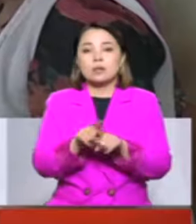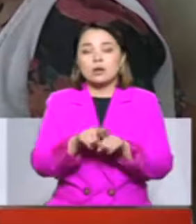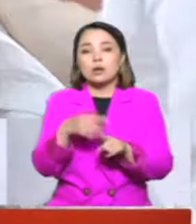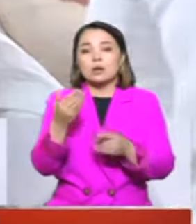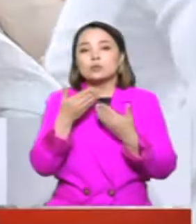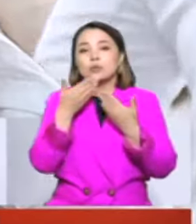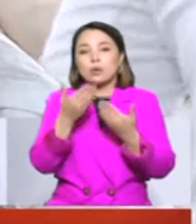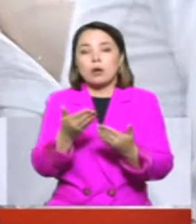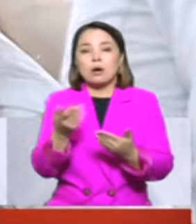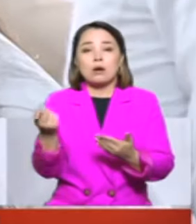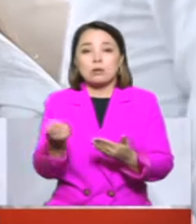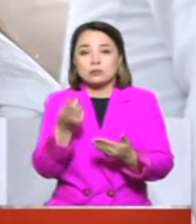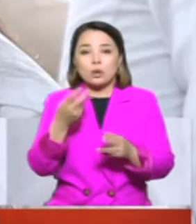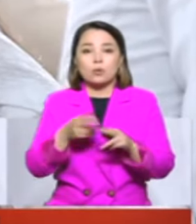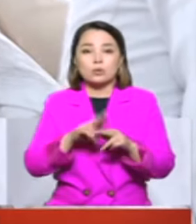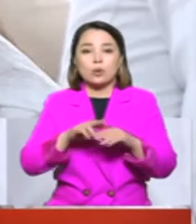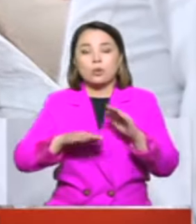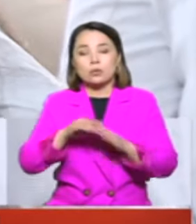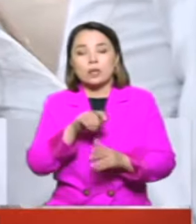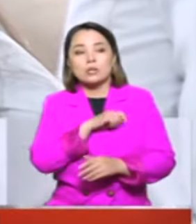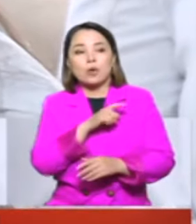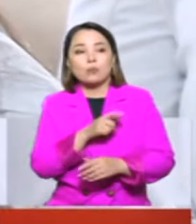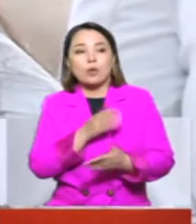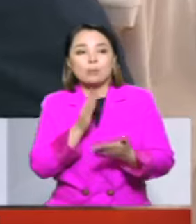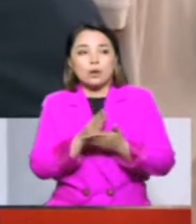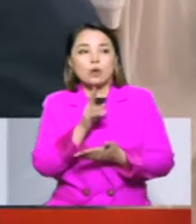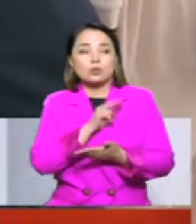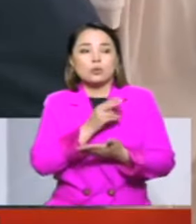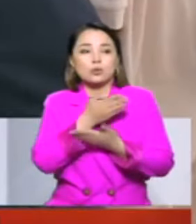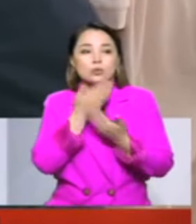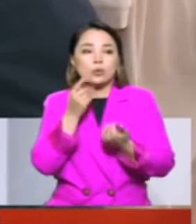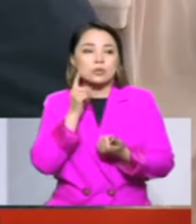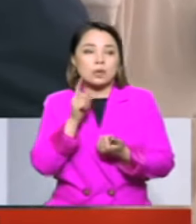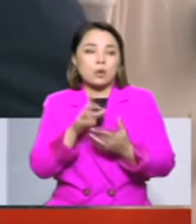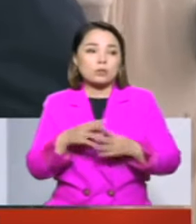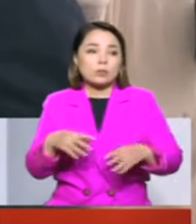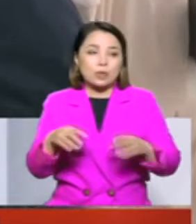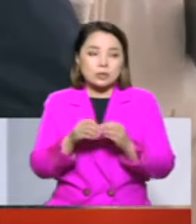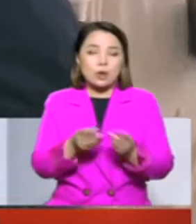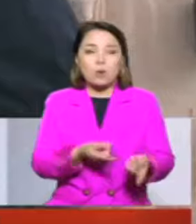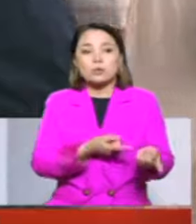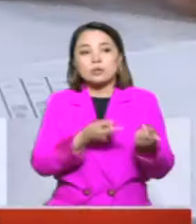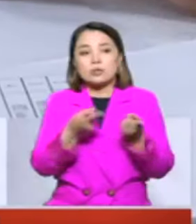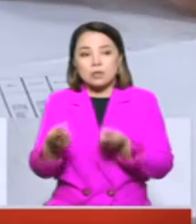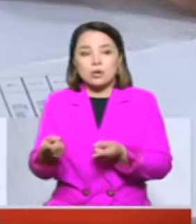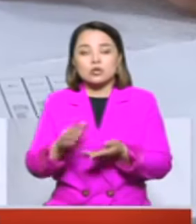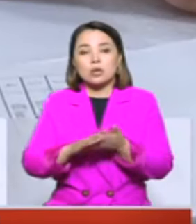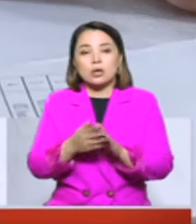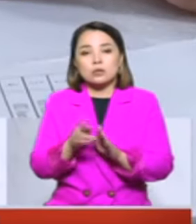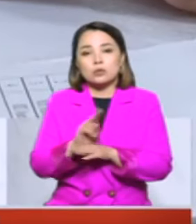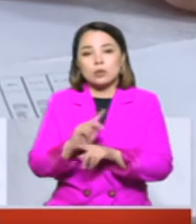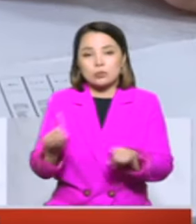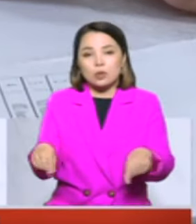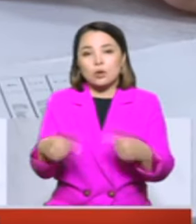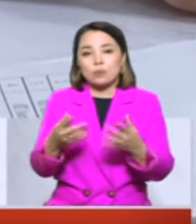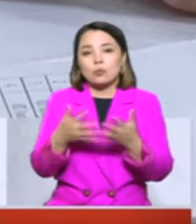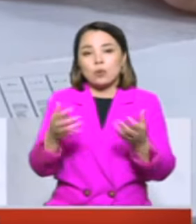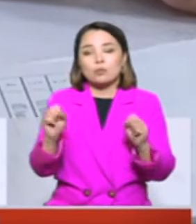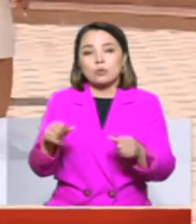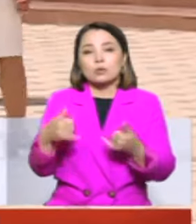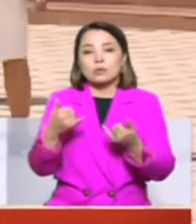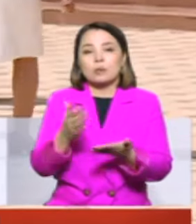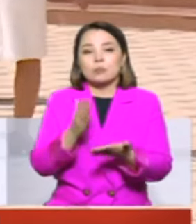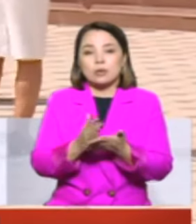оларға сұраныс аз. Сондықтан қолында дипломы бар, бірақ жұмыссыз жүрген жас отбасыларға қоныс аударып, жағдайын түзеп алуына үлкен